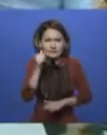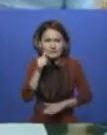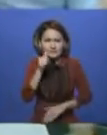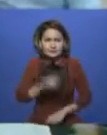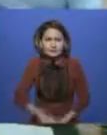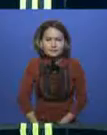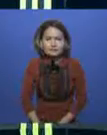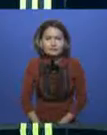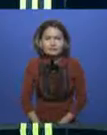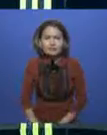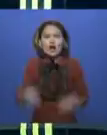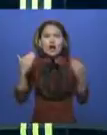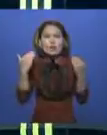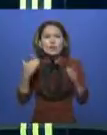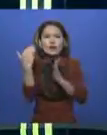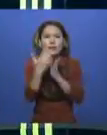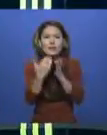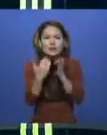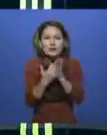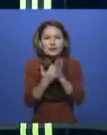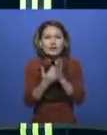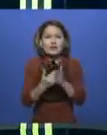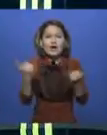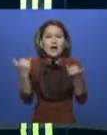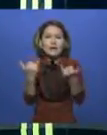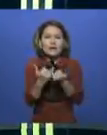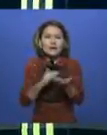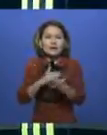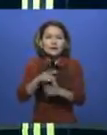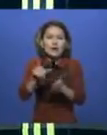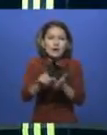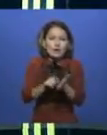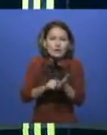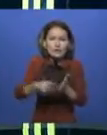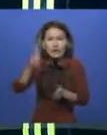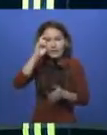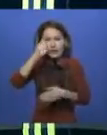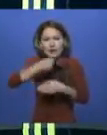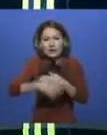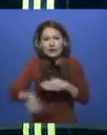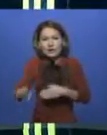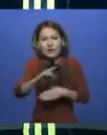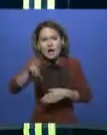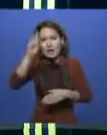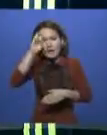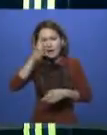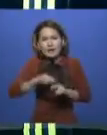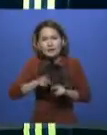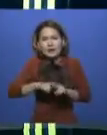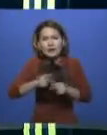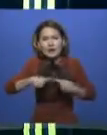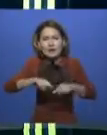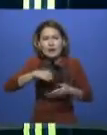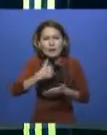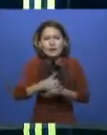Алматы. Бүгінгі көзқарас бағдарламасының мейманы зейнетақы төлеу жөніндегі мемлекеттік орталық республикалық мемлекеттік қазыналық кәсіпорны